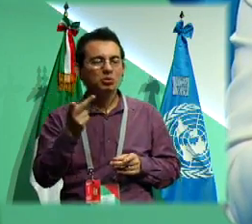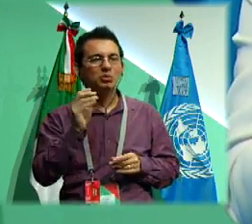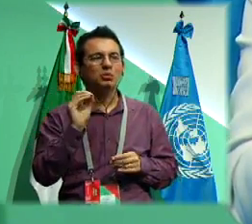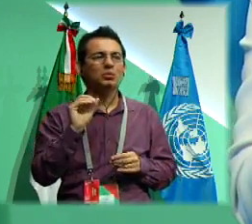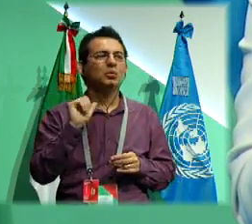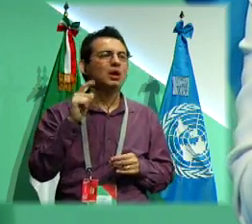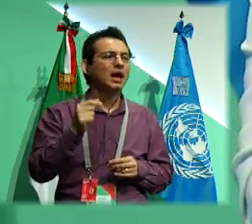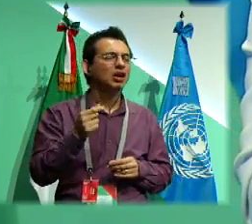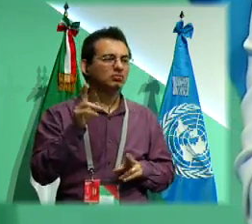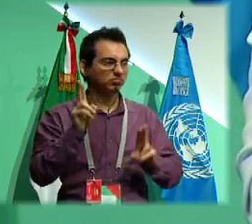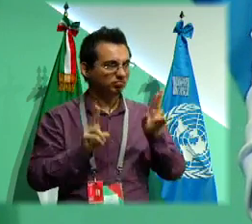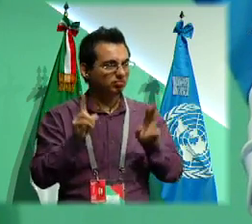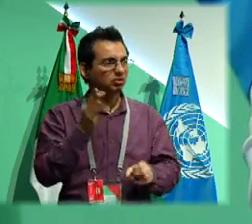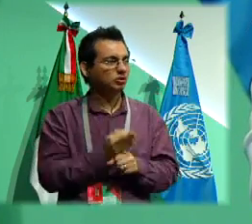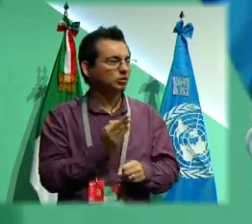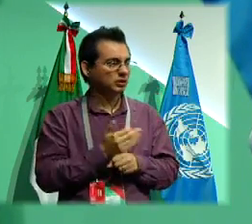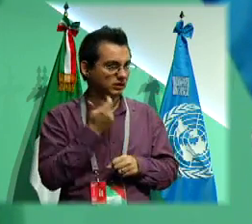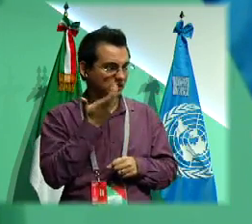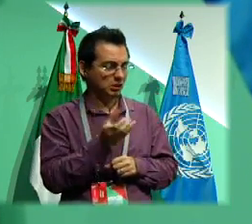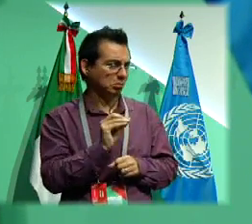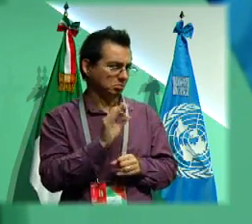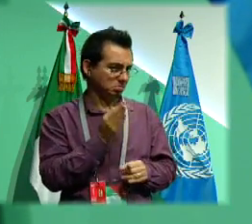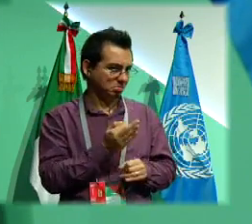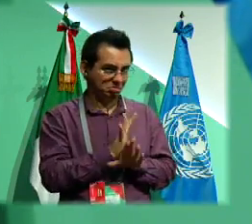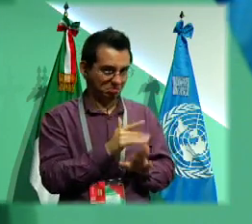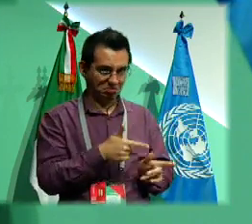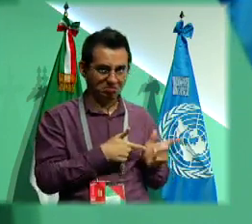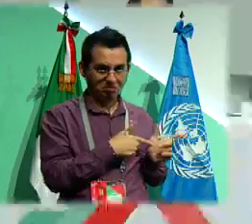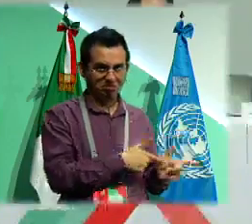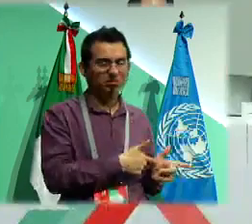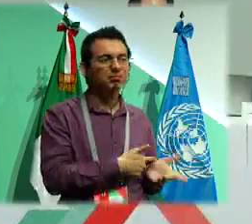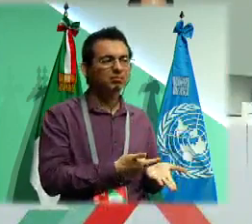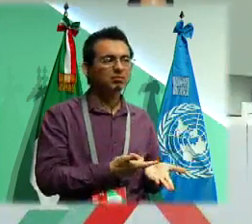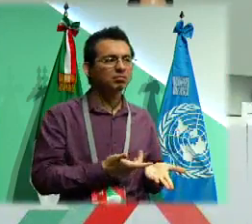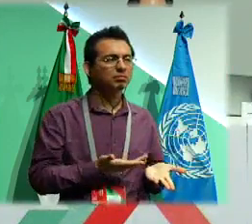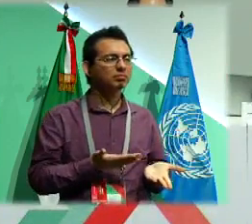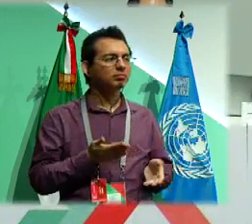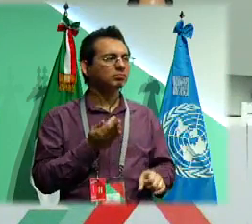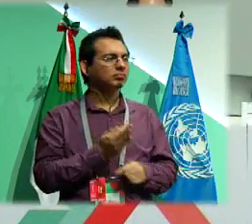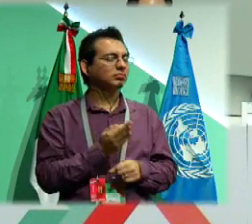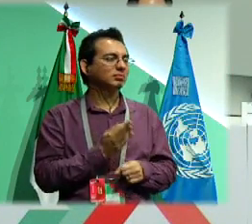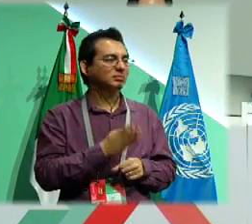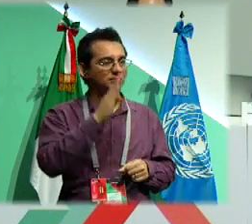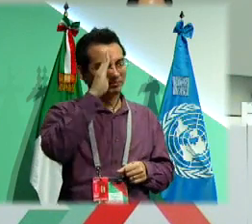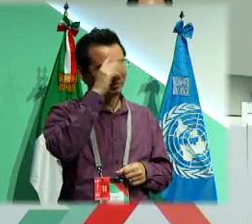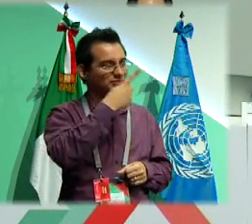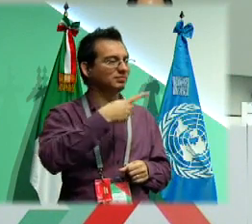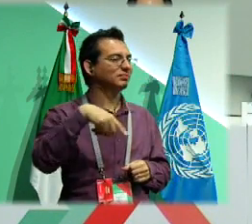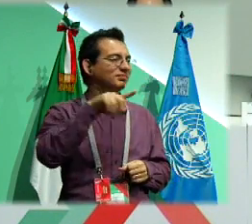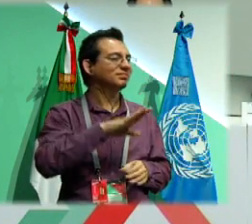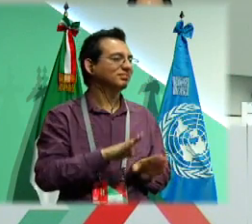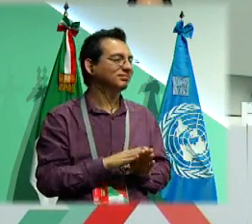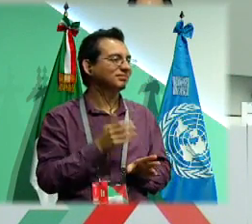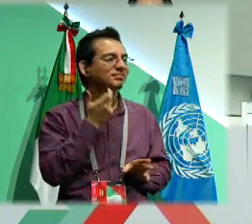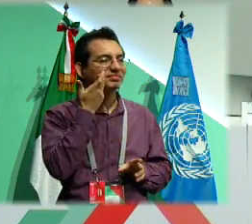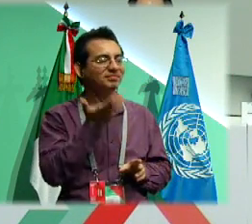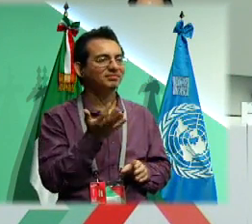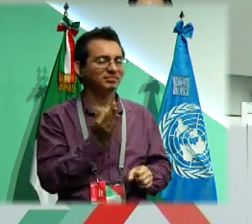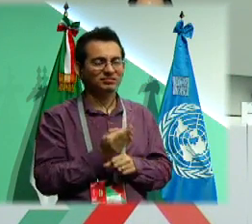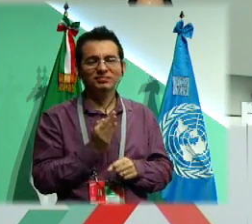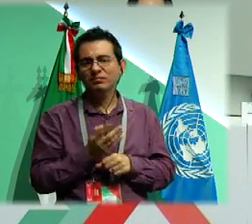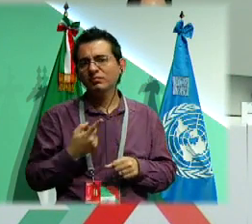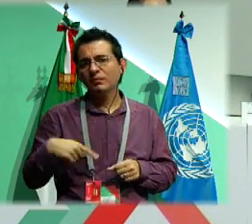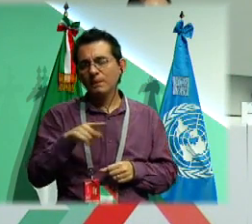la parole pour une observation ou pour exprimer un